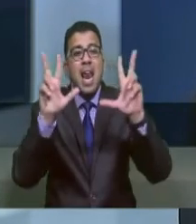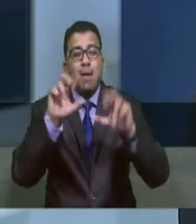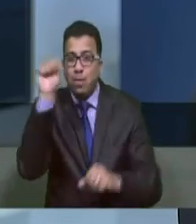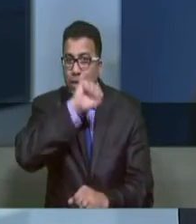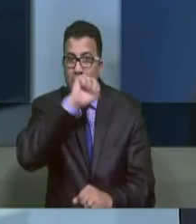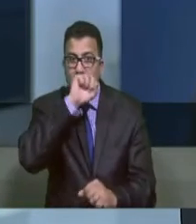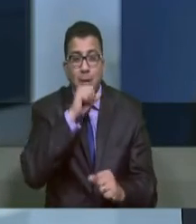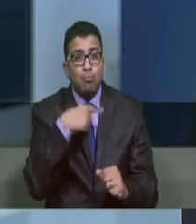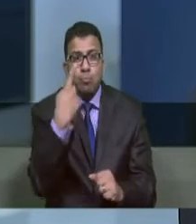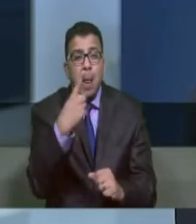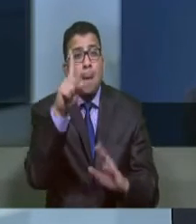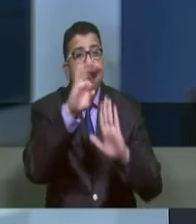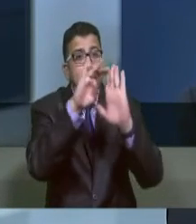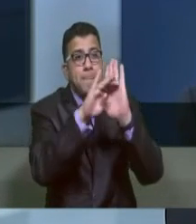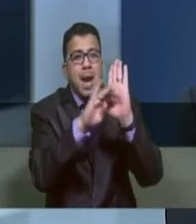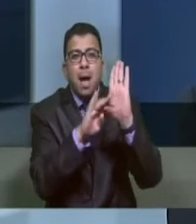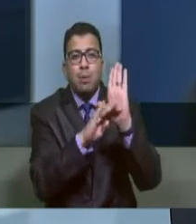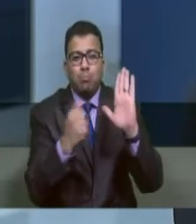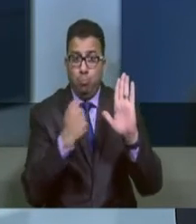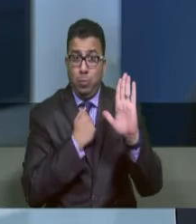والفلك، وبرنامجنا هو